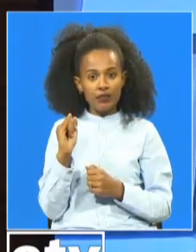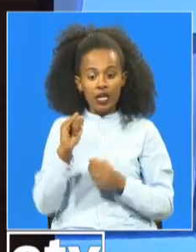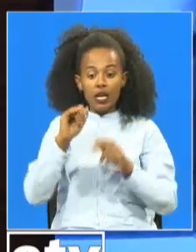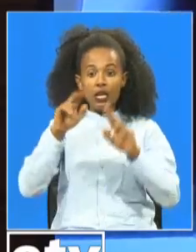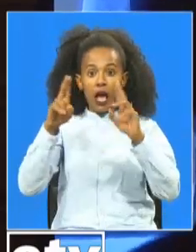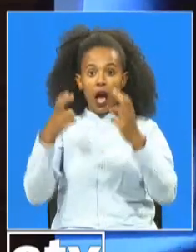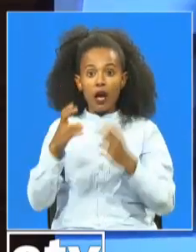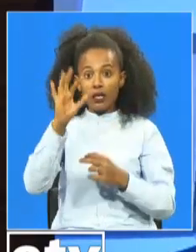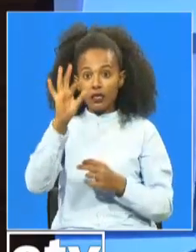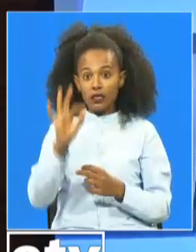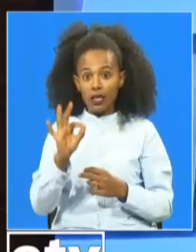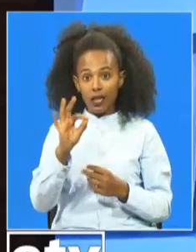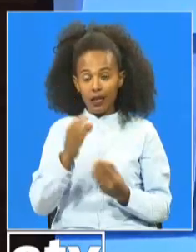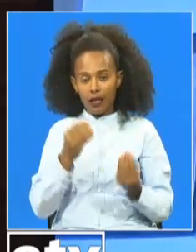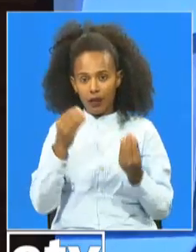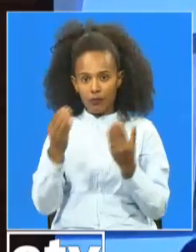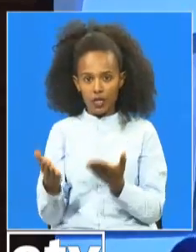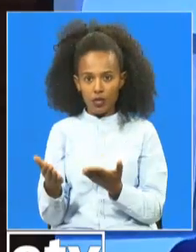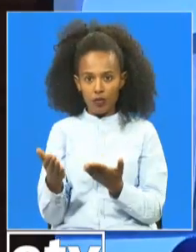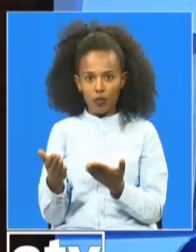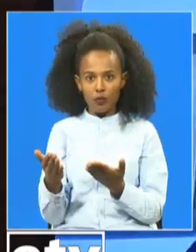ለአንቀጽ 9 የምሰጠው